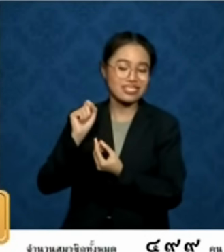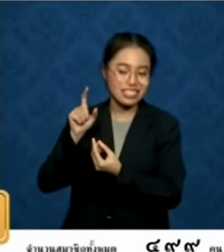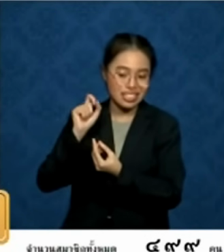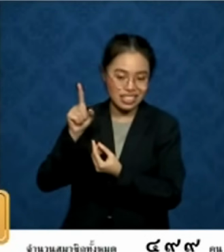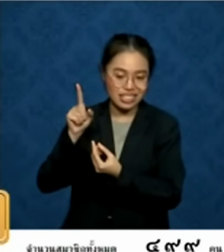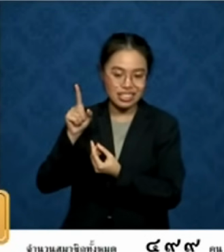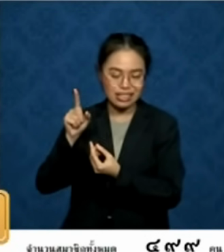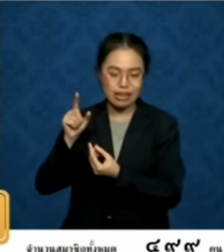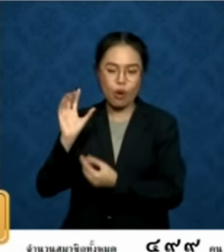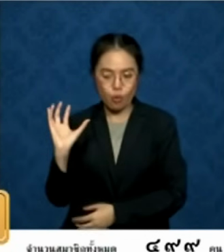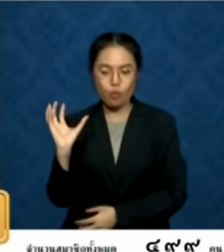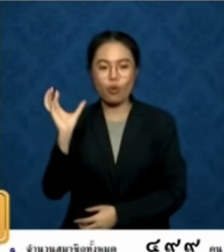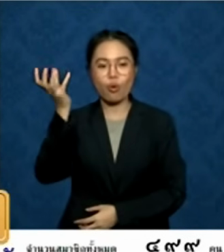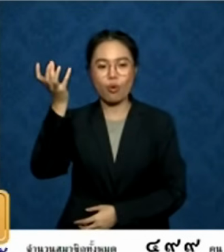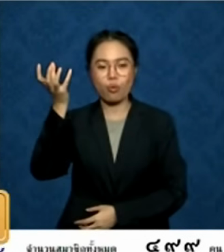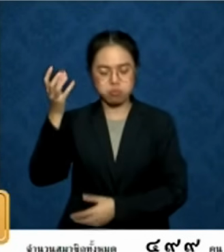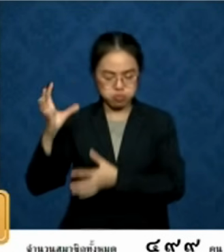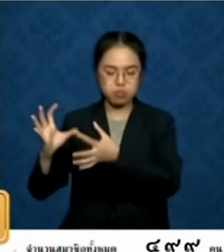มาณการค้าโลก